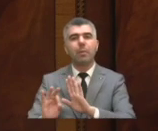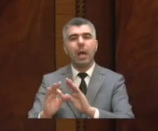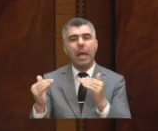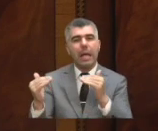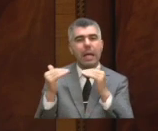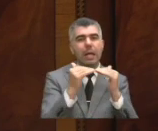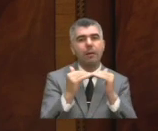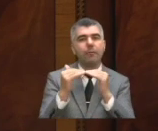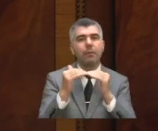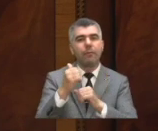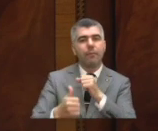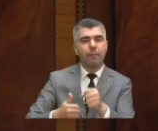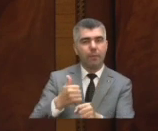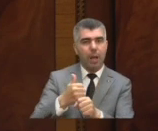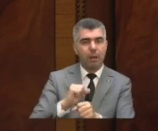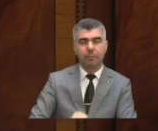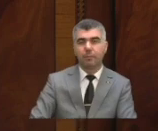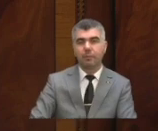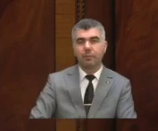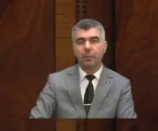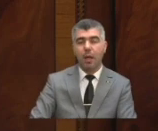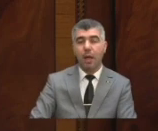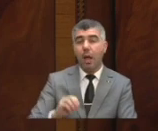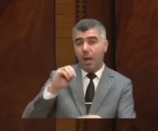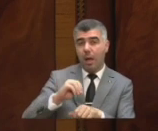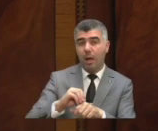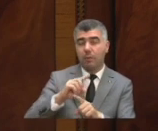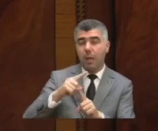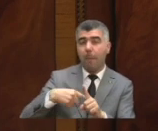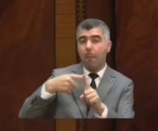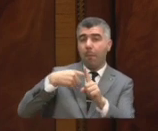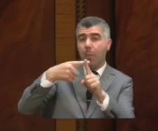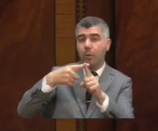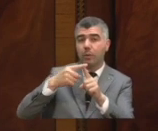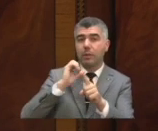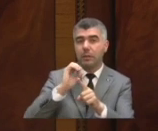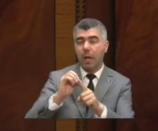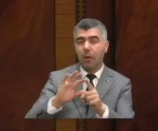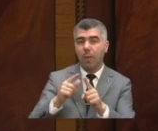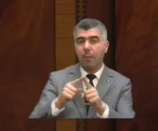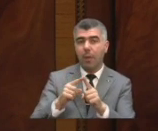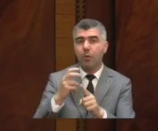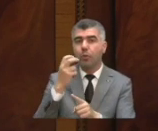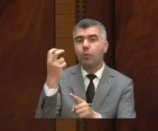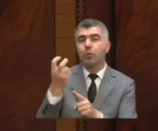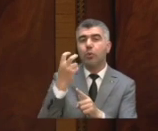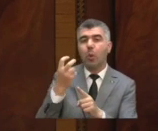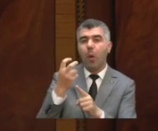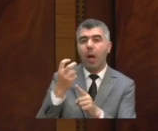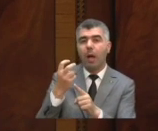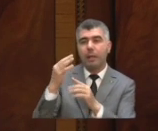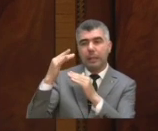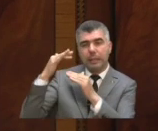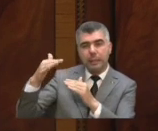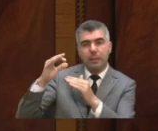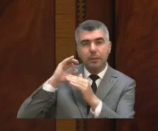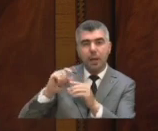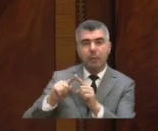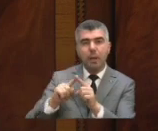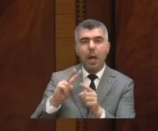الفتره كما تسارعت الديناميه الايجابيه للقطاع السياحي منذ مطلع سنه